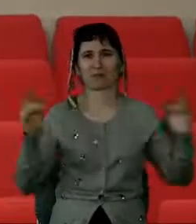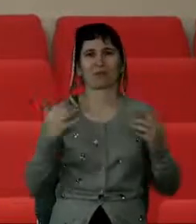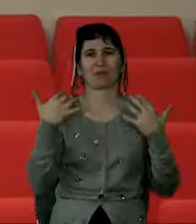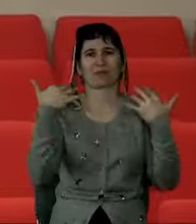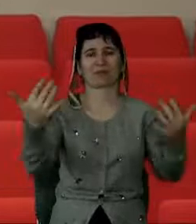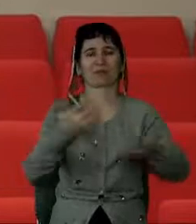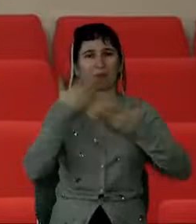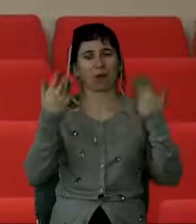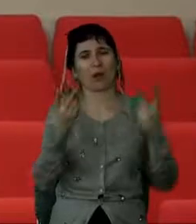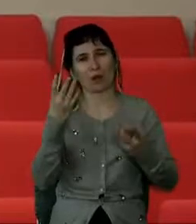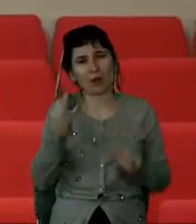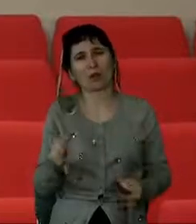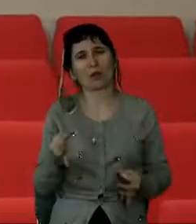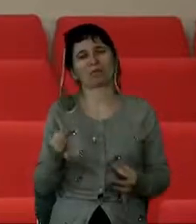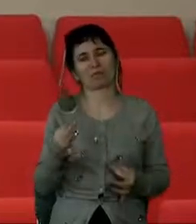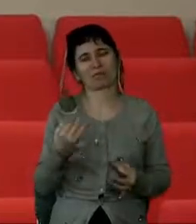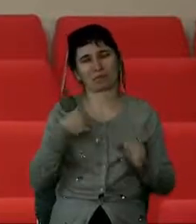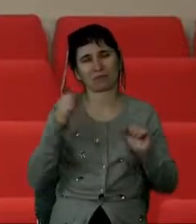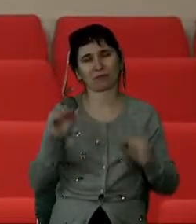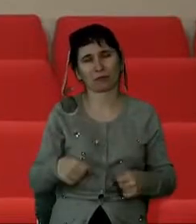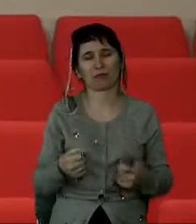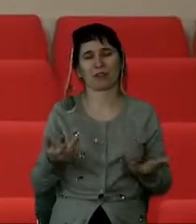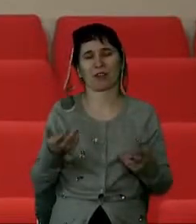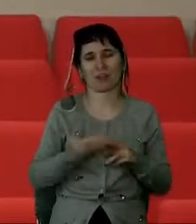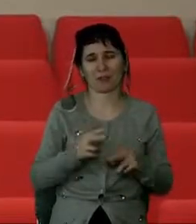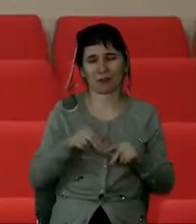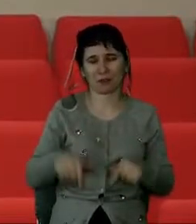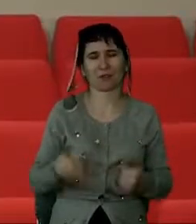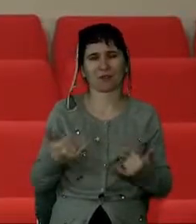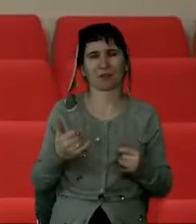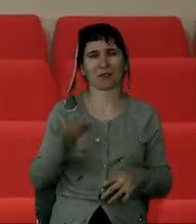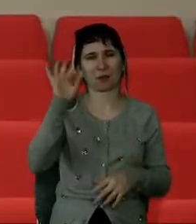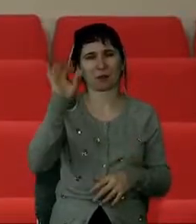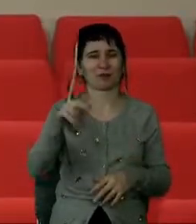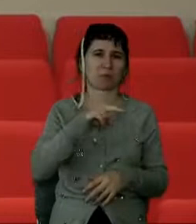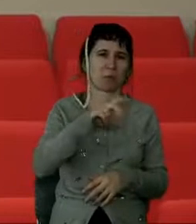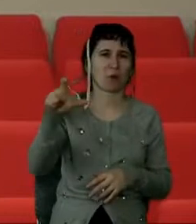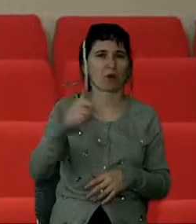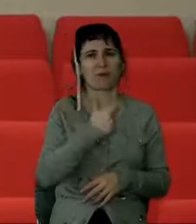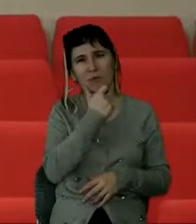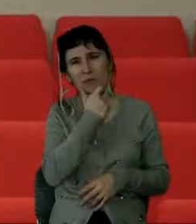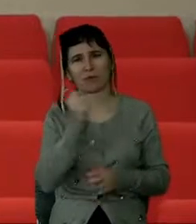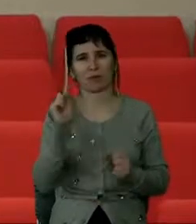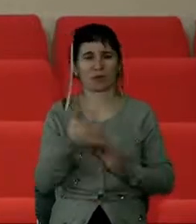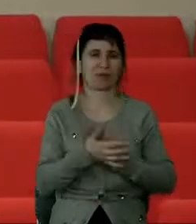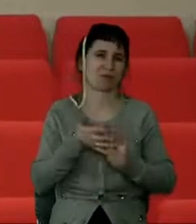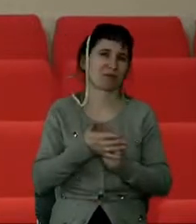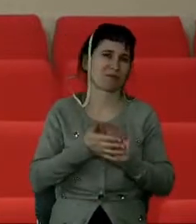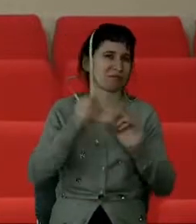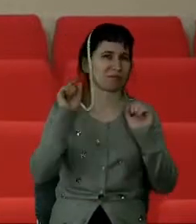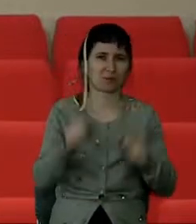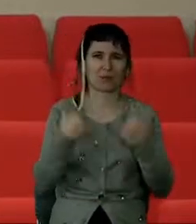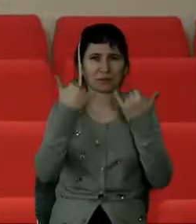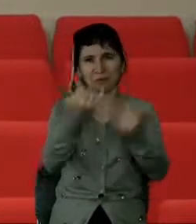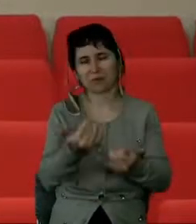Я думаю, що коли ми співали цей псалом, то в кожного пригадалося, за що він вдячний